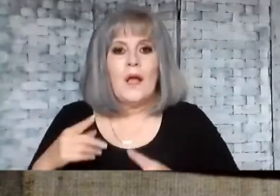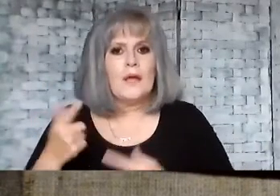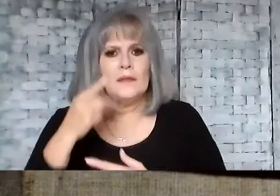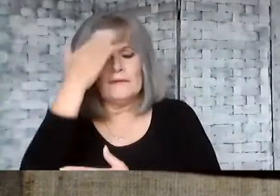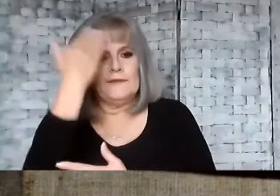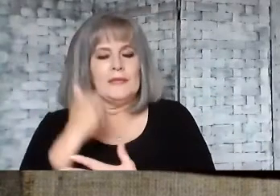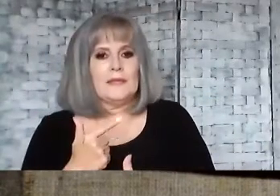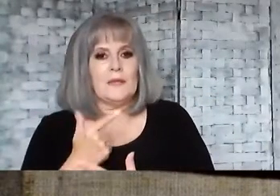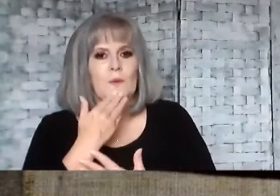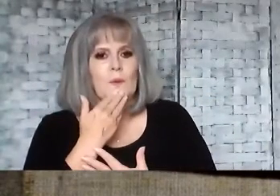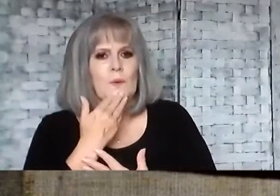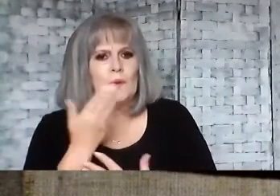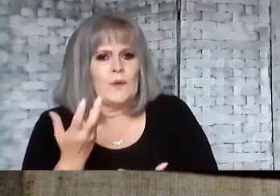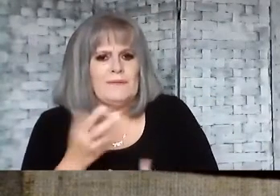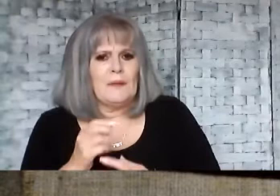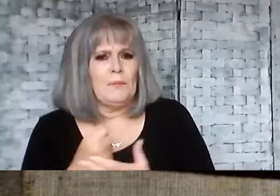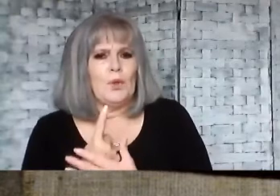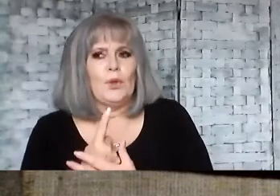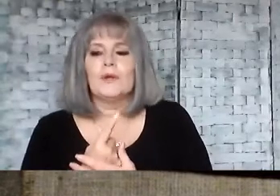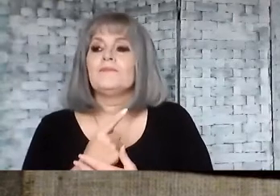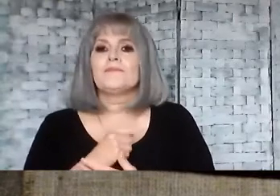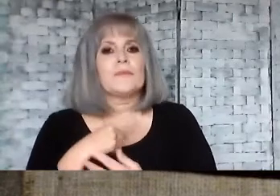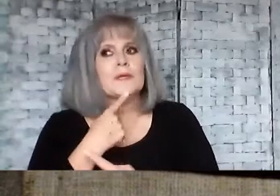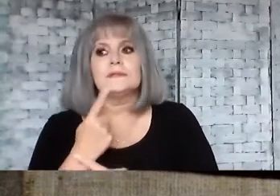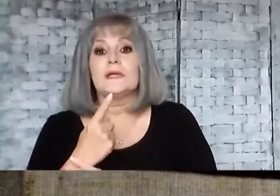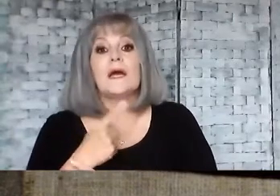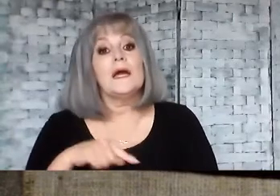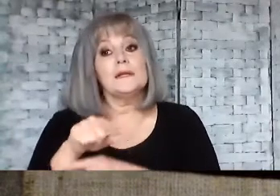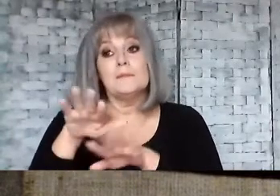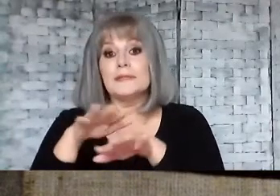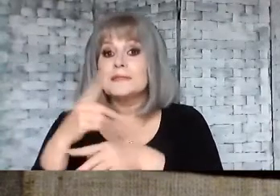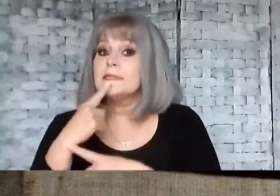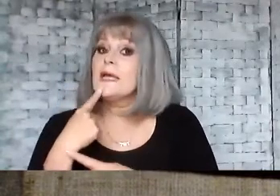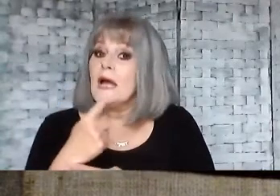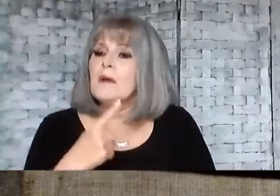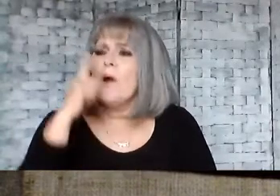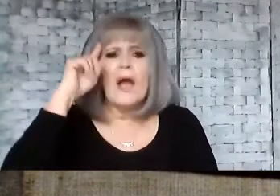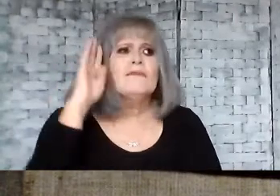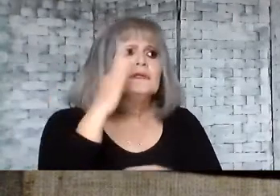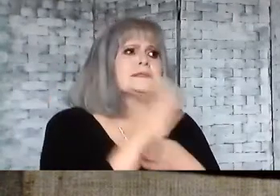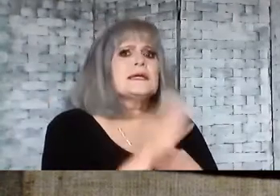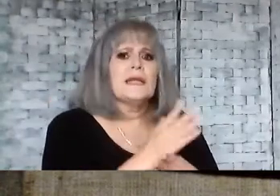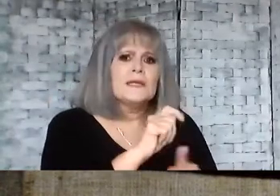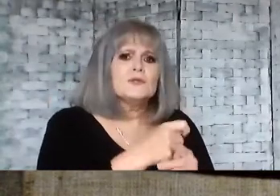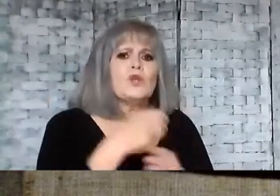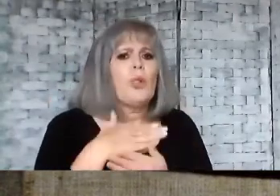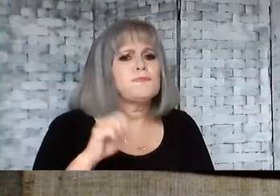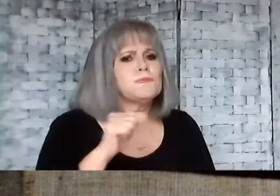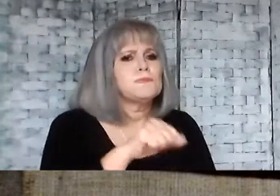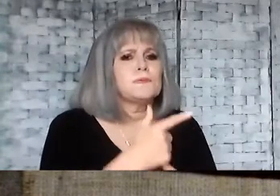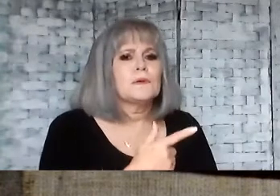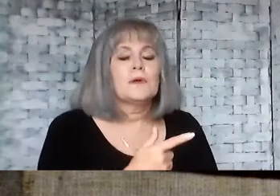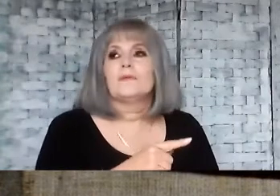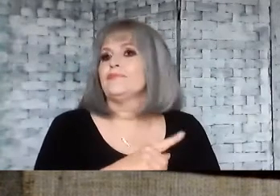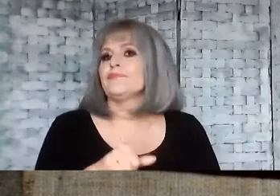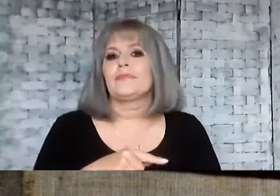laat haal toe die apostels en die mense wat hulle moes gaan haal kom terug met die boodskap. Ons is seker die tronkdeure was gesluit.